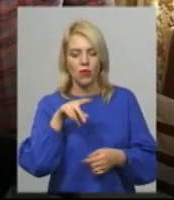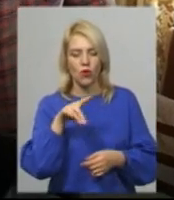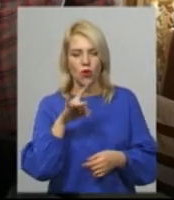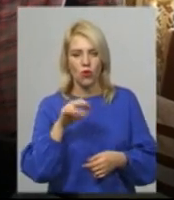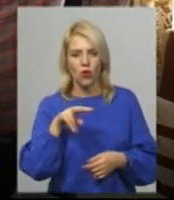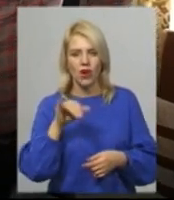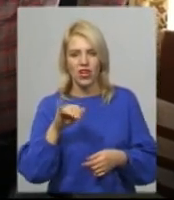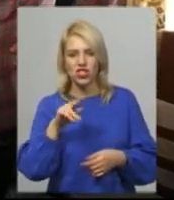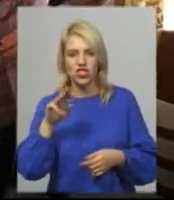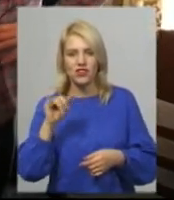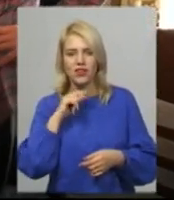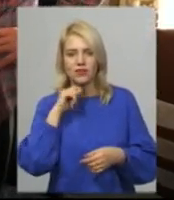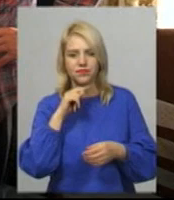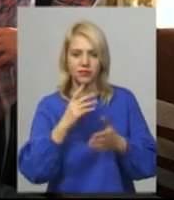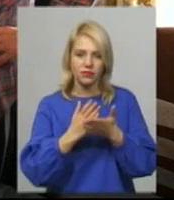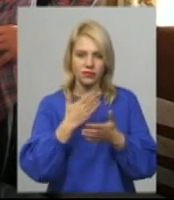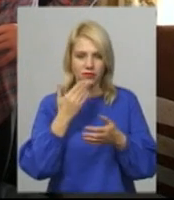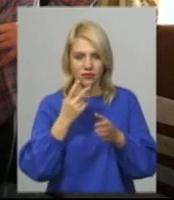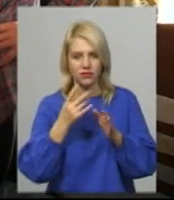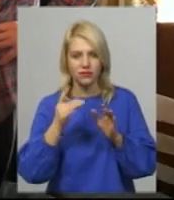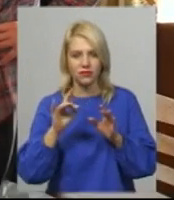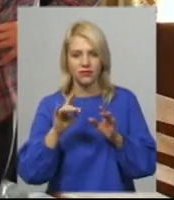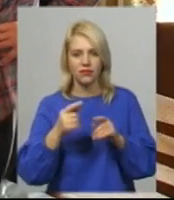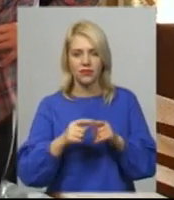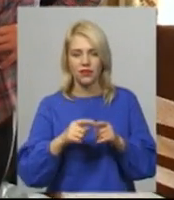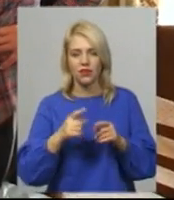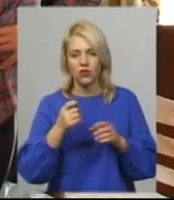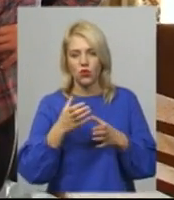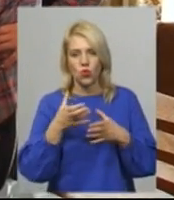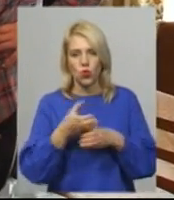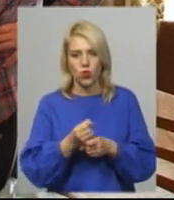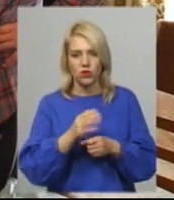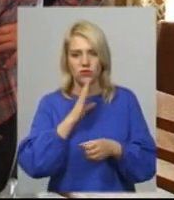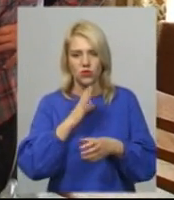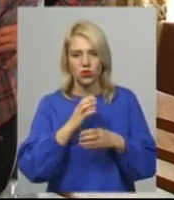стані в'язвилася, нас трохи схудлими.